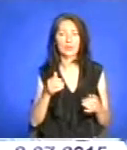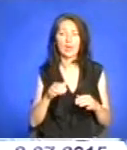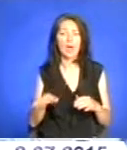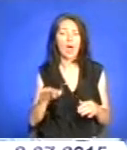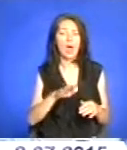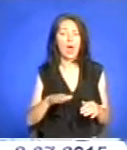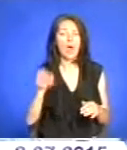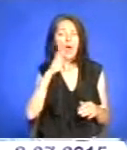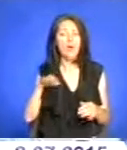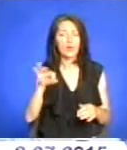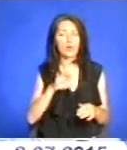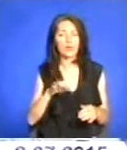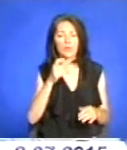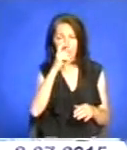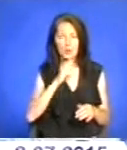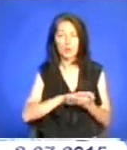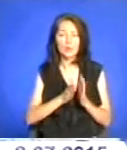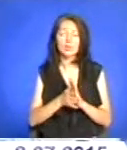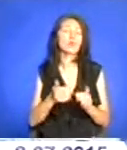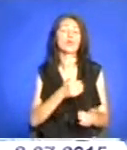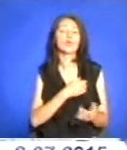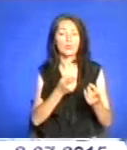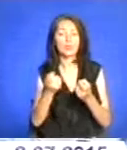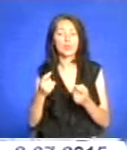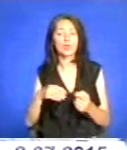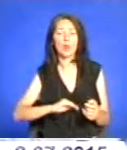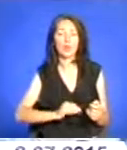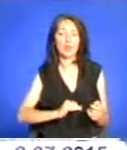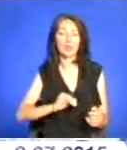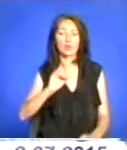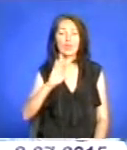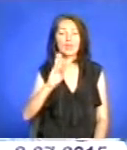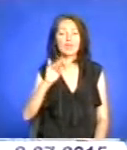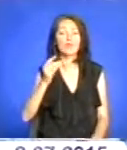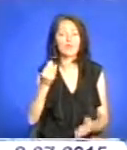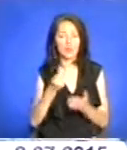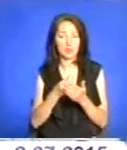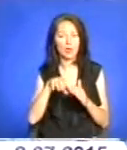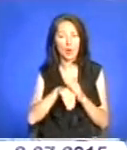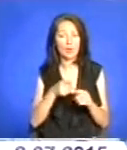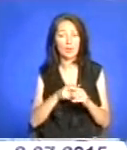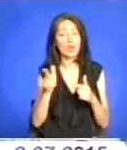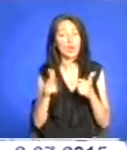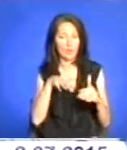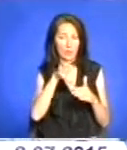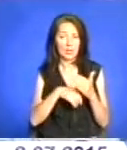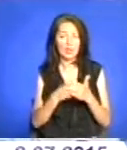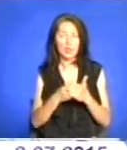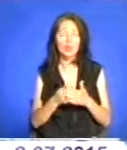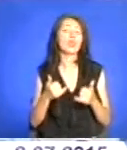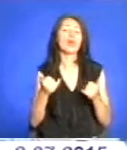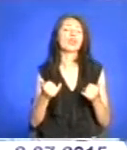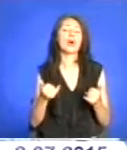стані, тому ми хочемо залучити приватних інвесторів, які готові були вкласти кошти в облаштування там повноцінного басейну, місце відпочинку,